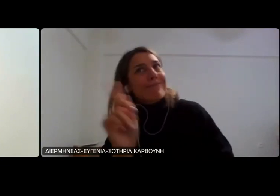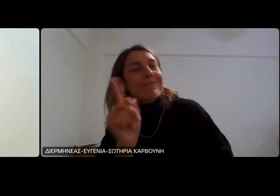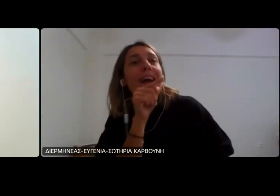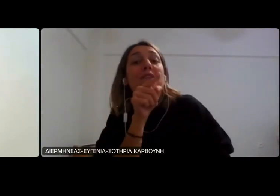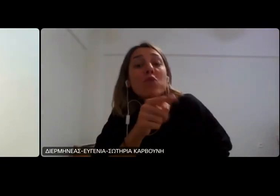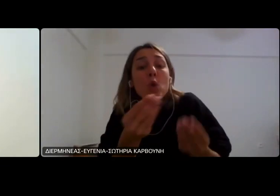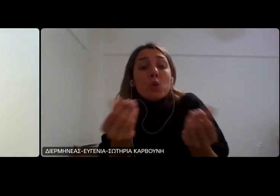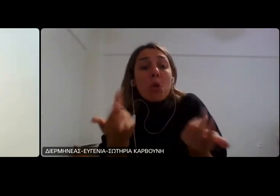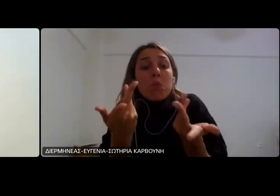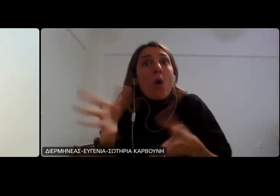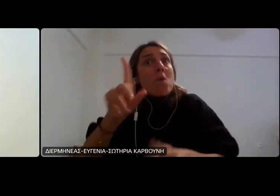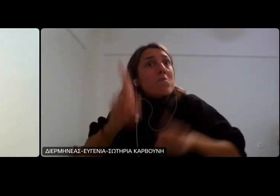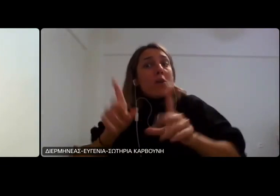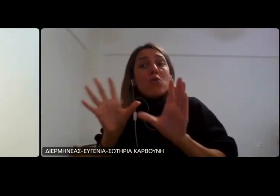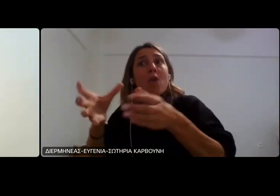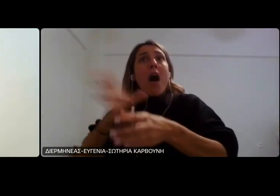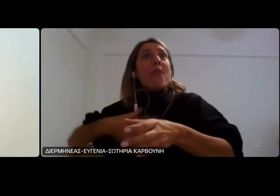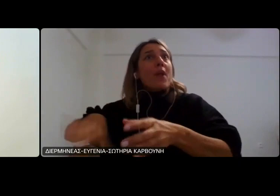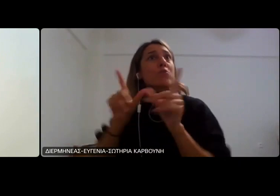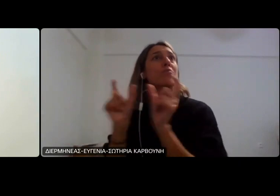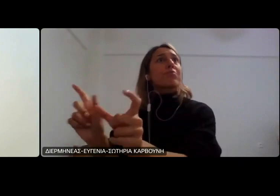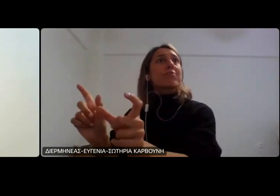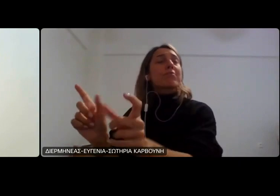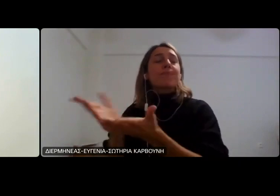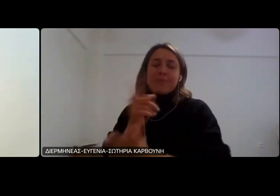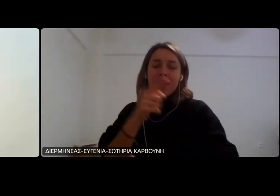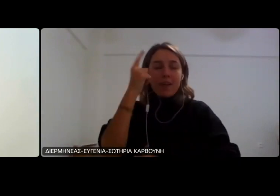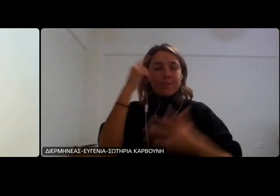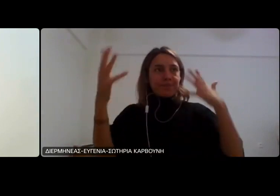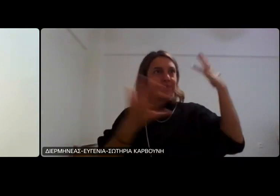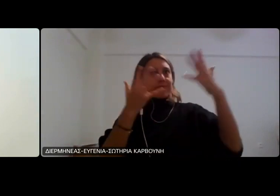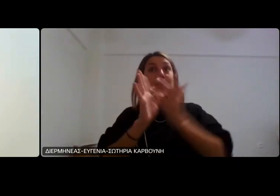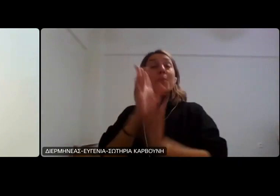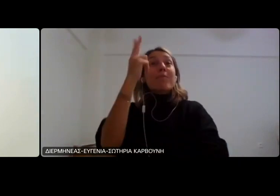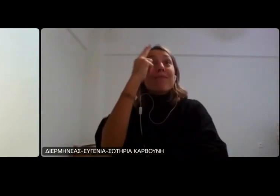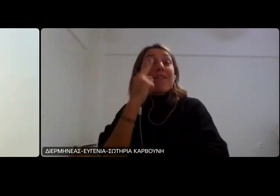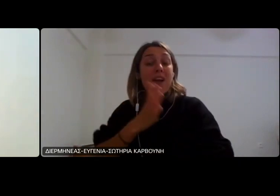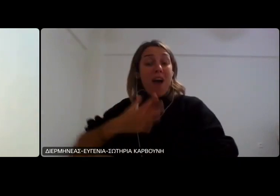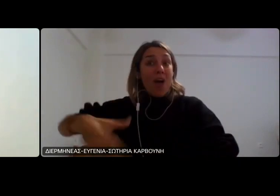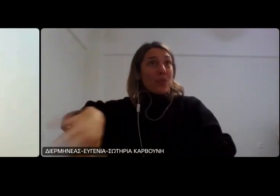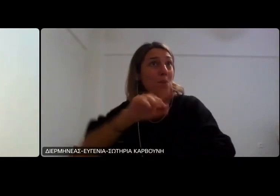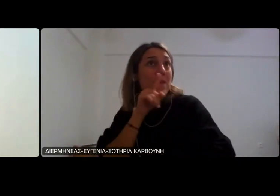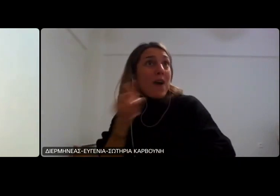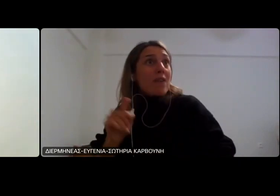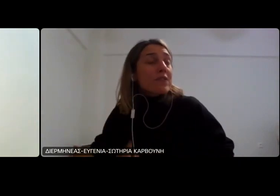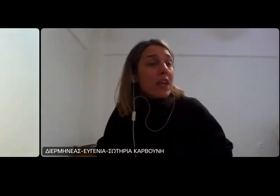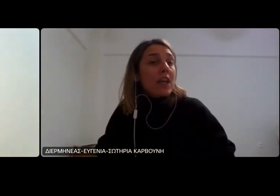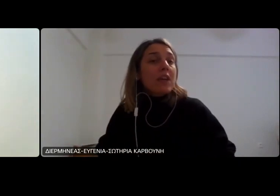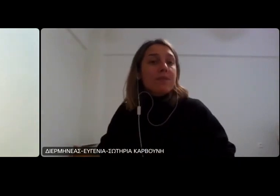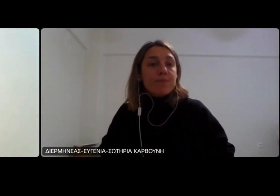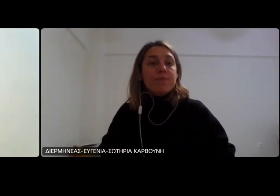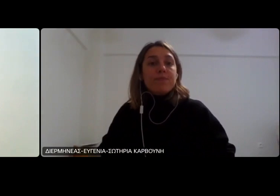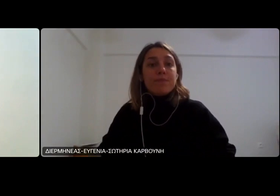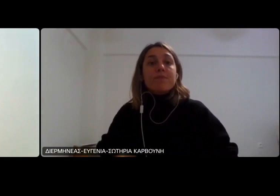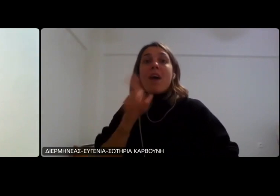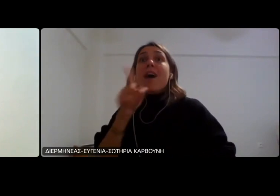έναν αποκλεισμό για κάποιους ανθρώπους και επειδή υπάρχει μια παρανόηση, οι τυφλοί άνθρωποι δεν προβαίνουν σε δυνατότητα, σε